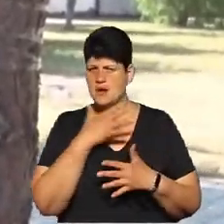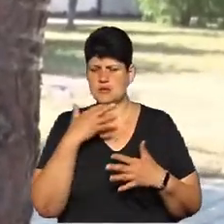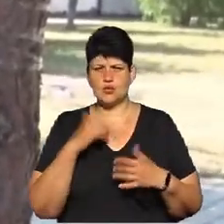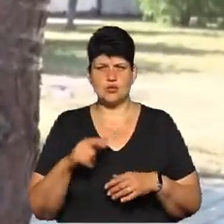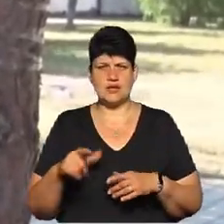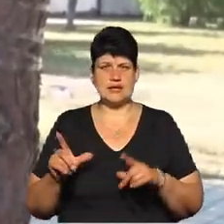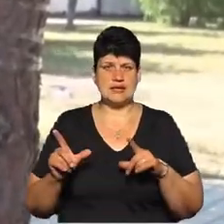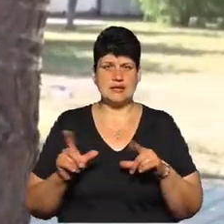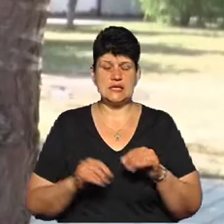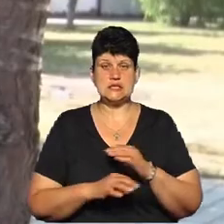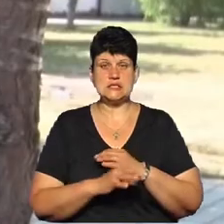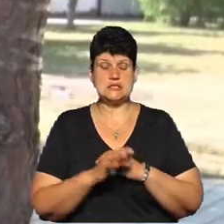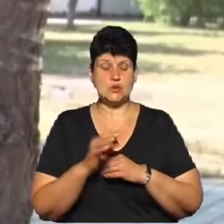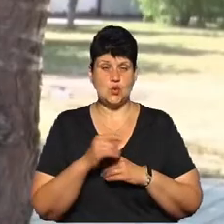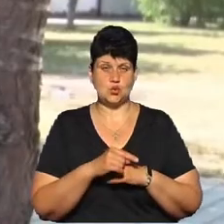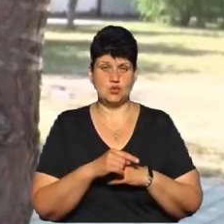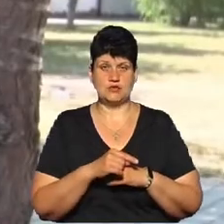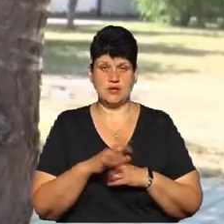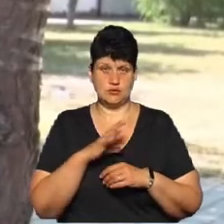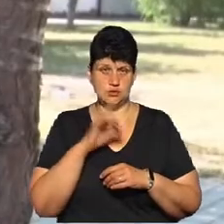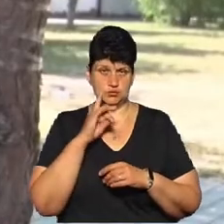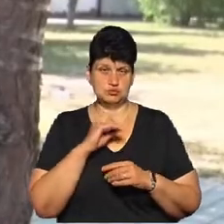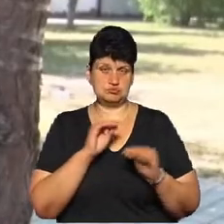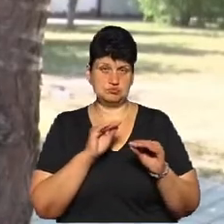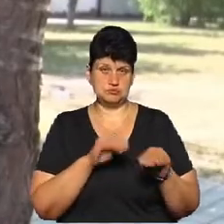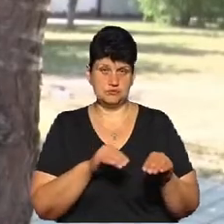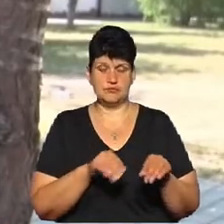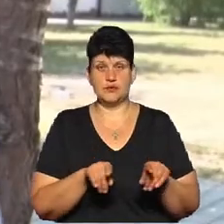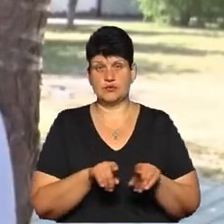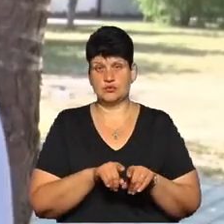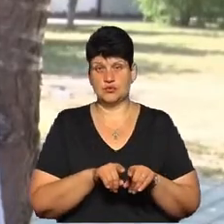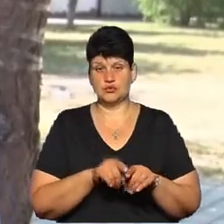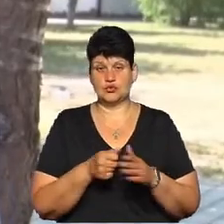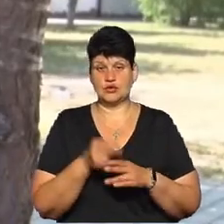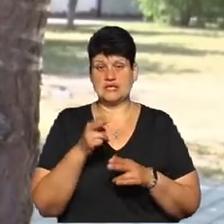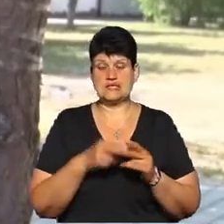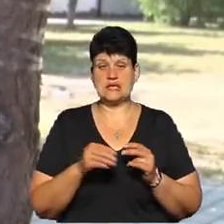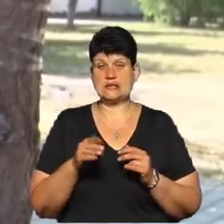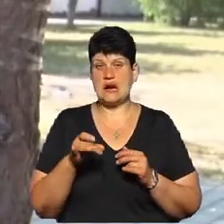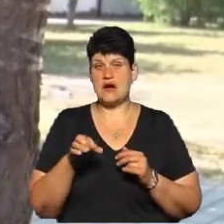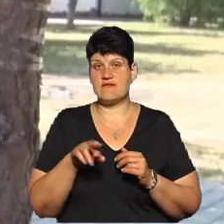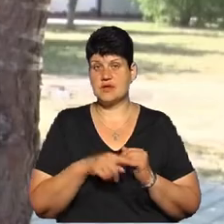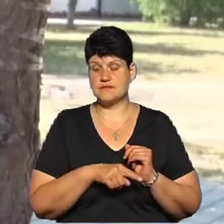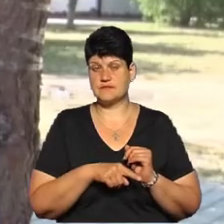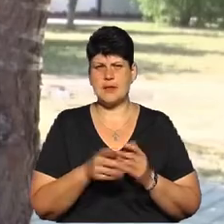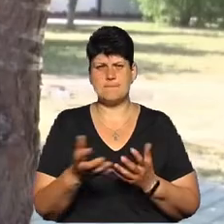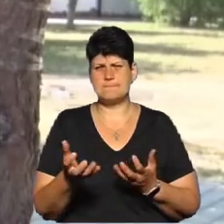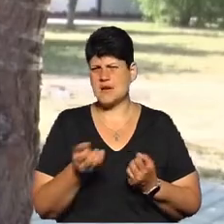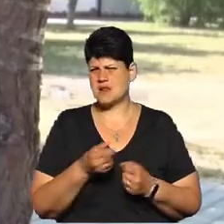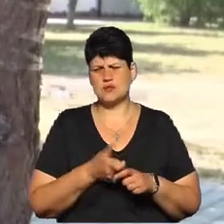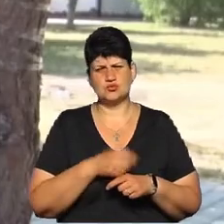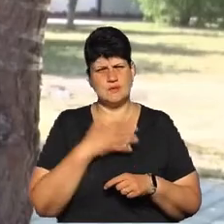Сходу. Вона була зручно розташована. І таким чином до кінця травня вона прийняла дуже багато